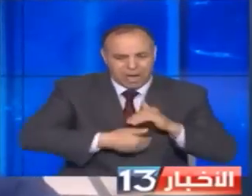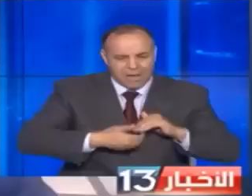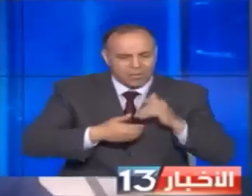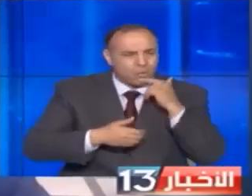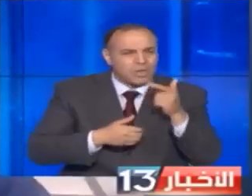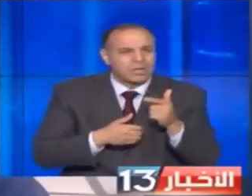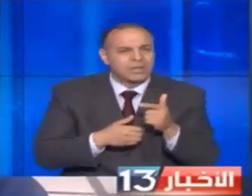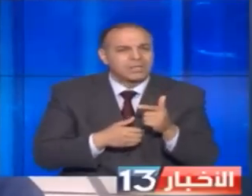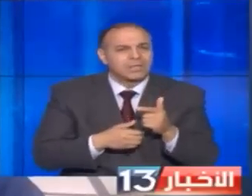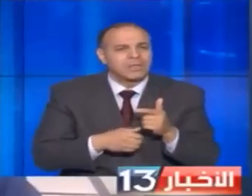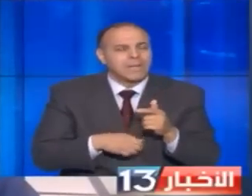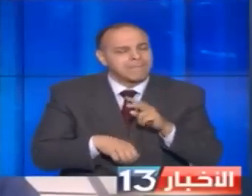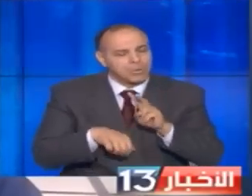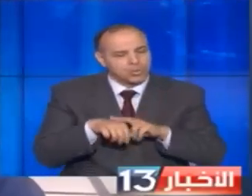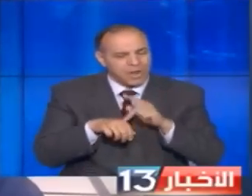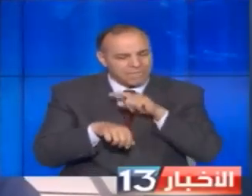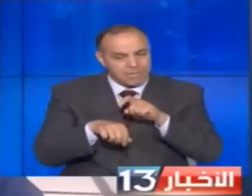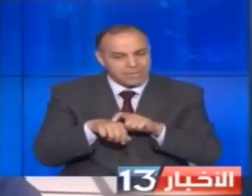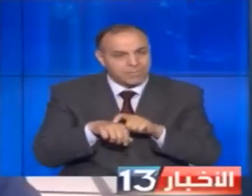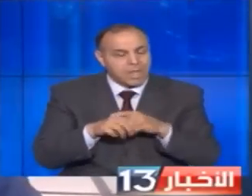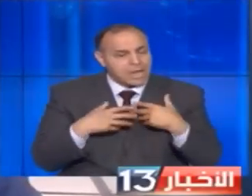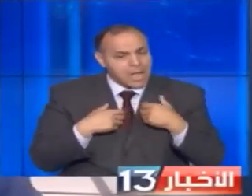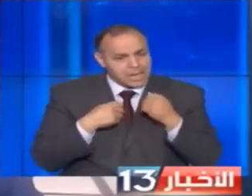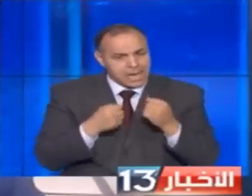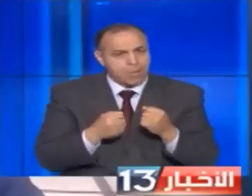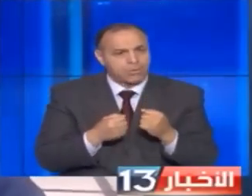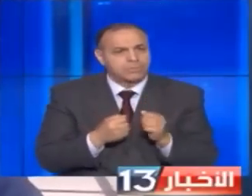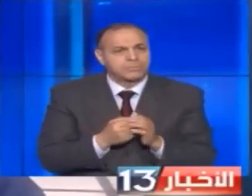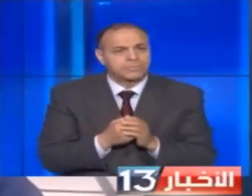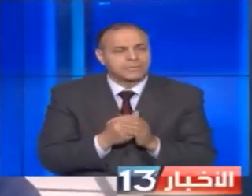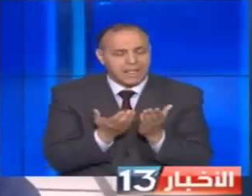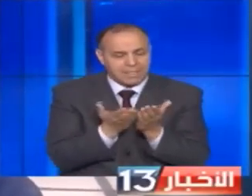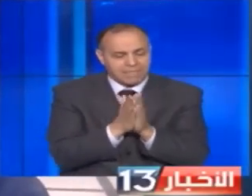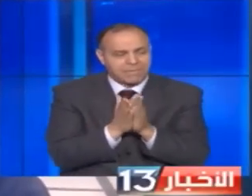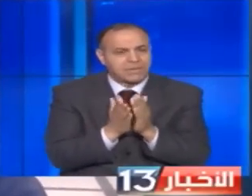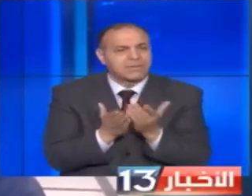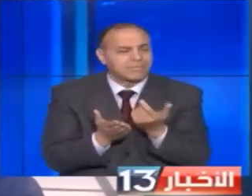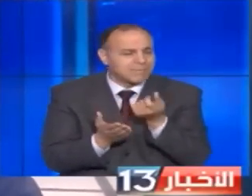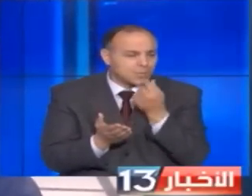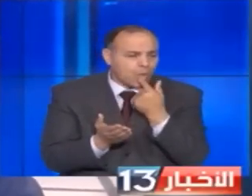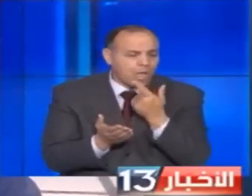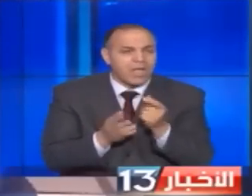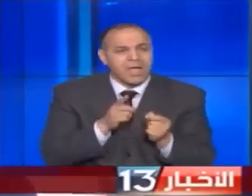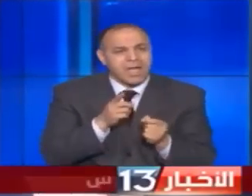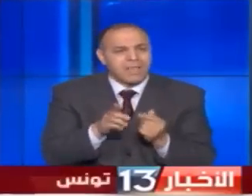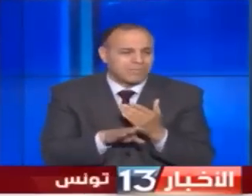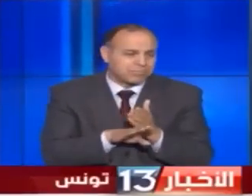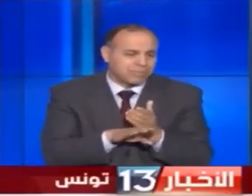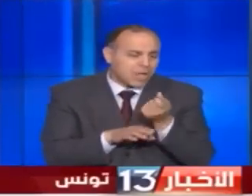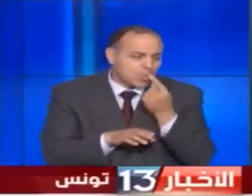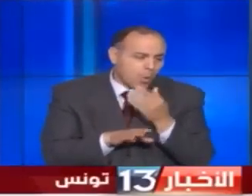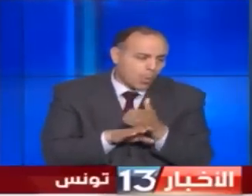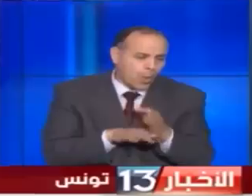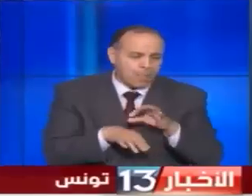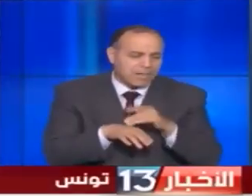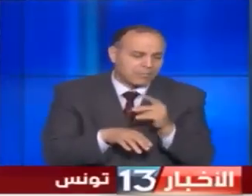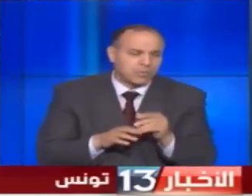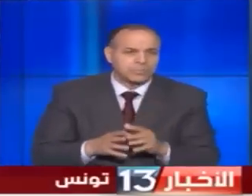بالدائره المسؤوله بالدائره علاج يتم البيئه انه